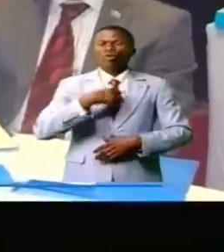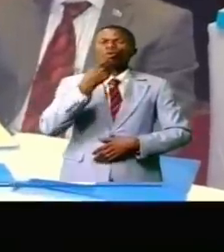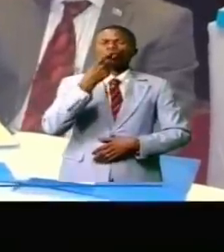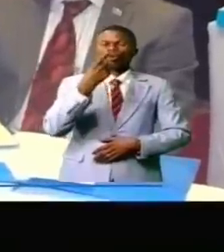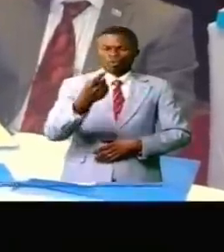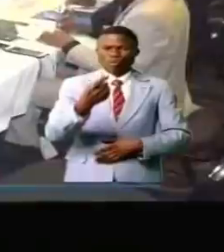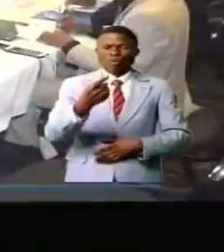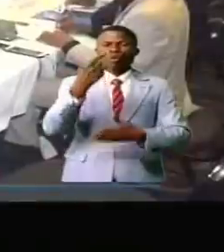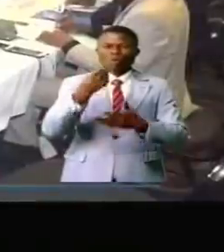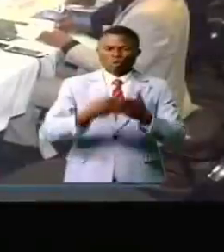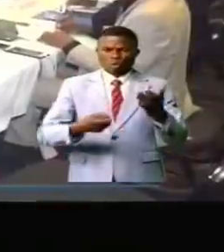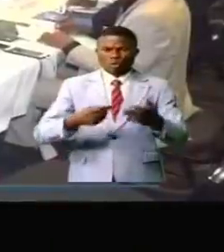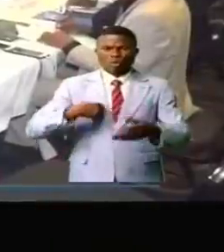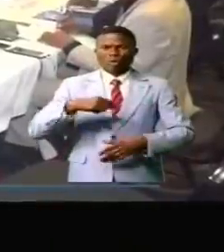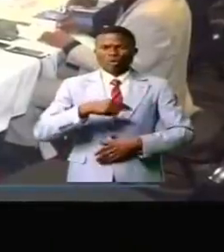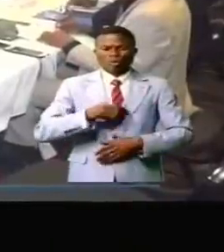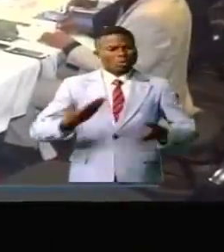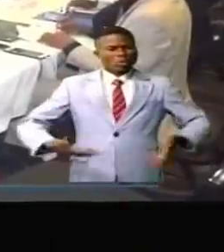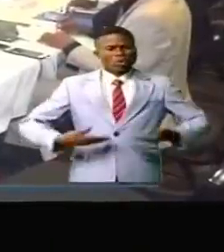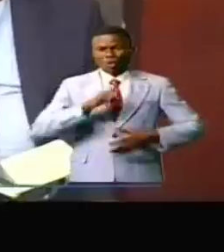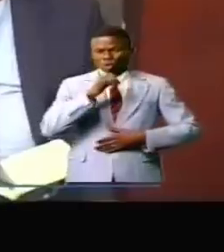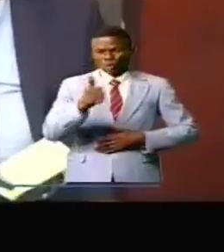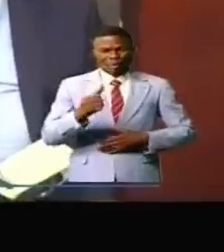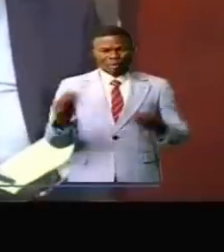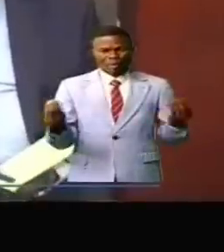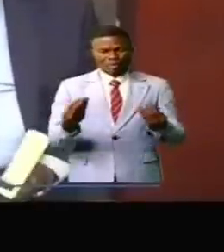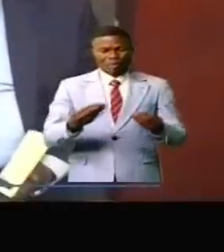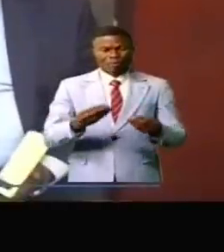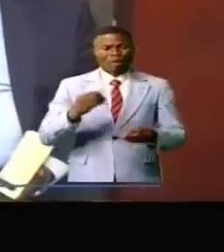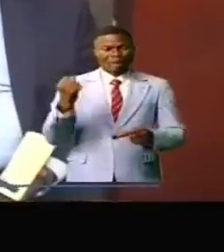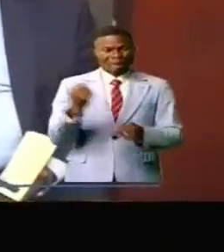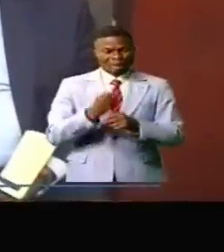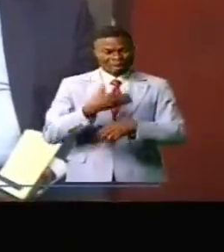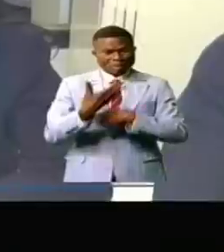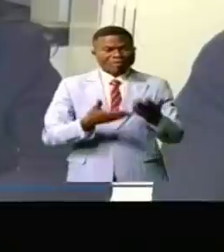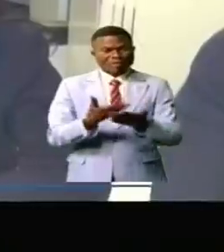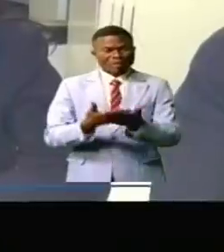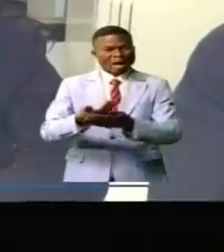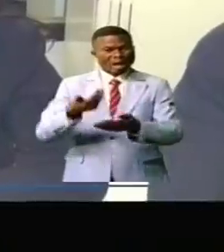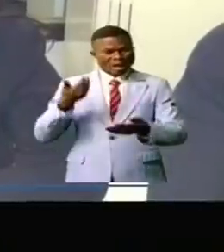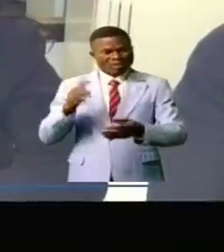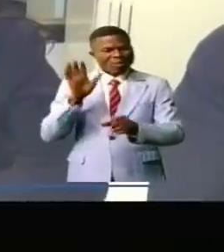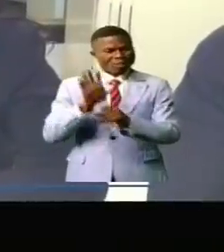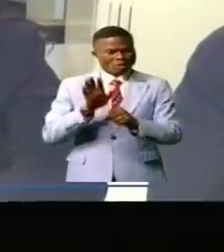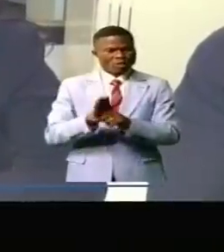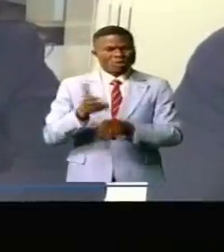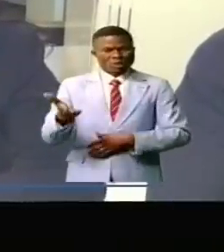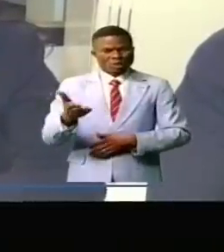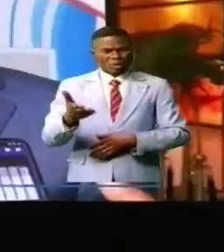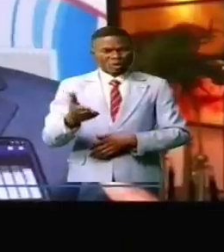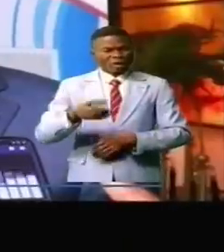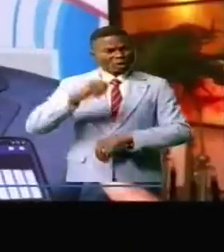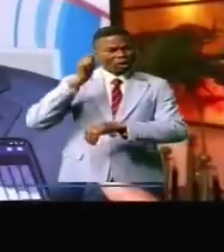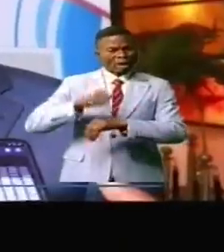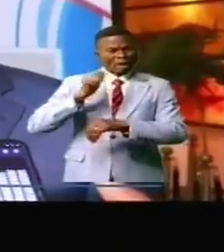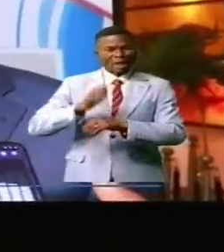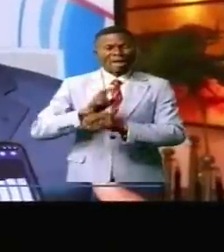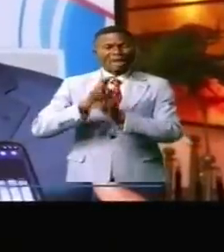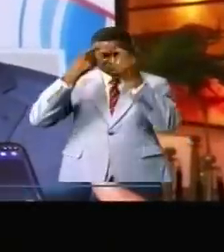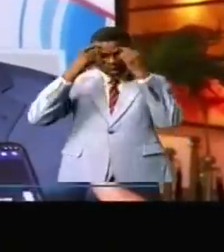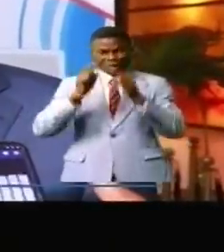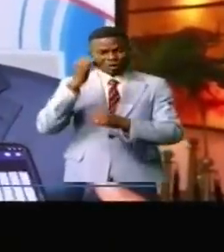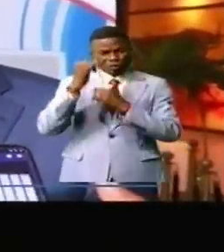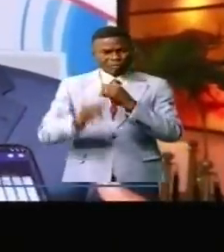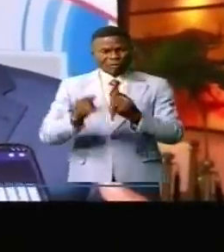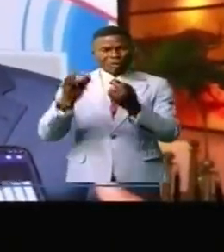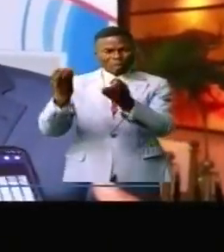que nous ne sommes pas très contents parce que les efforts qui ont été faits sont énormes. Le jugement qui a été apporté,